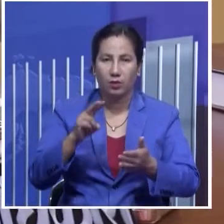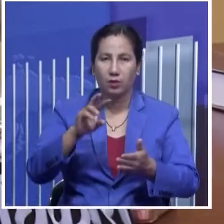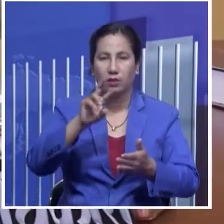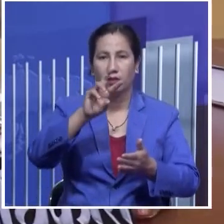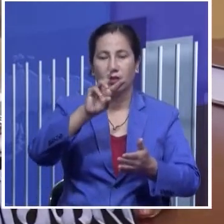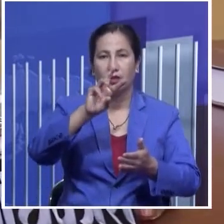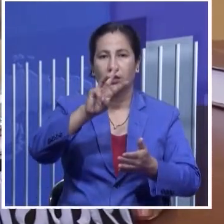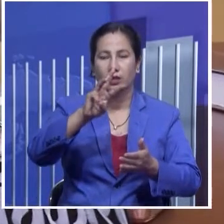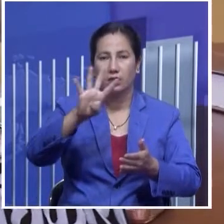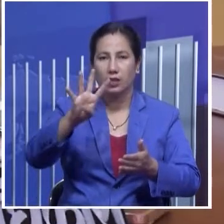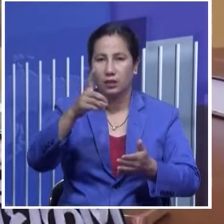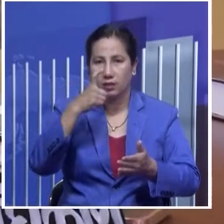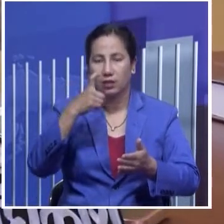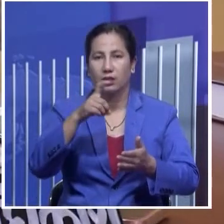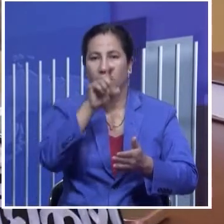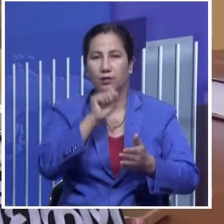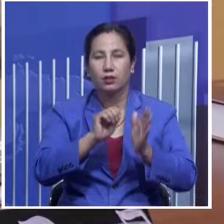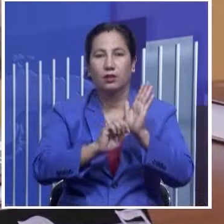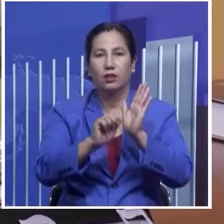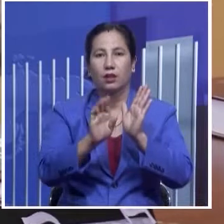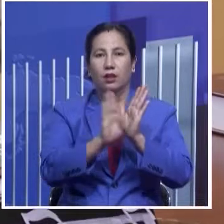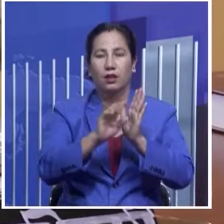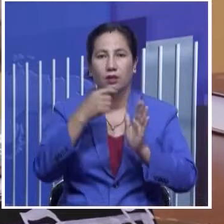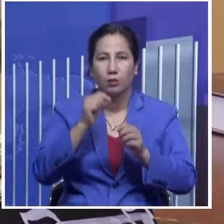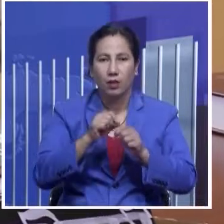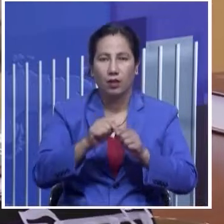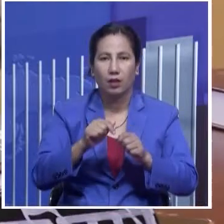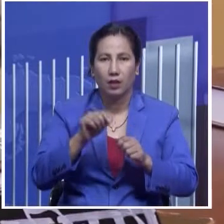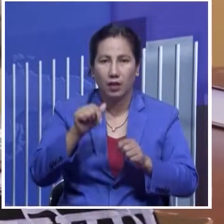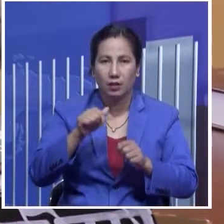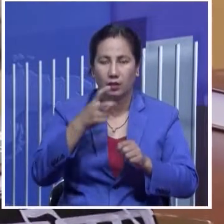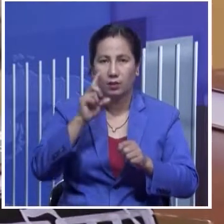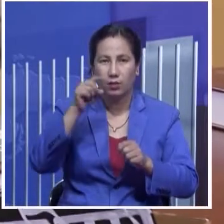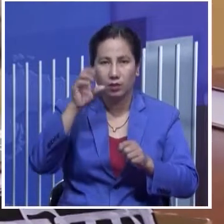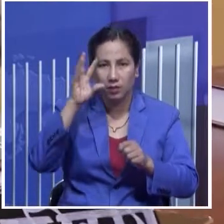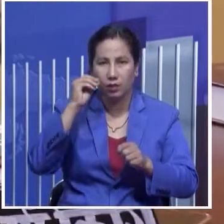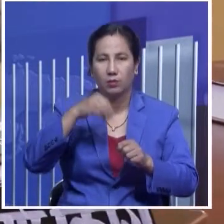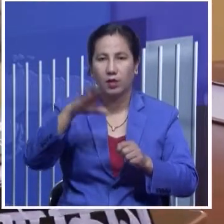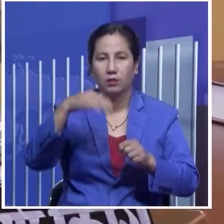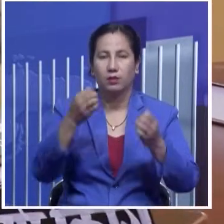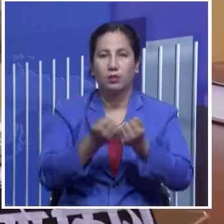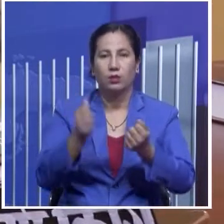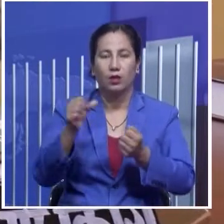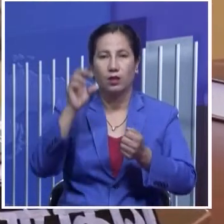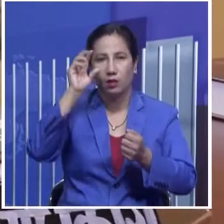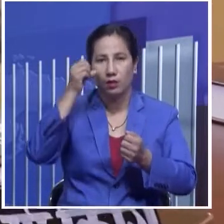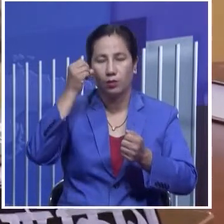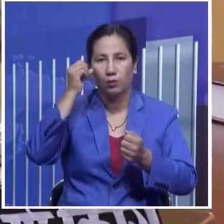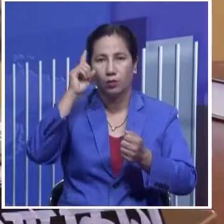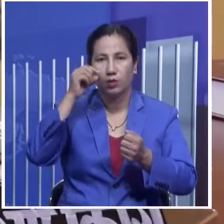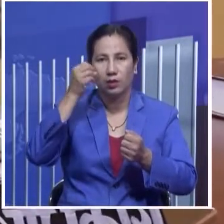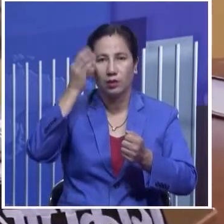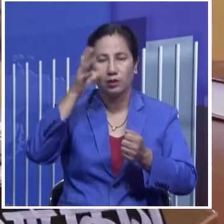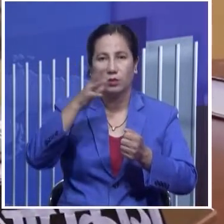वर्ष अगाडि हामीलाई चाहिँ अब उताबाट बनाइदिएको पुल त्यो अहिले आजदेखि भोलि साँझसम्म चाहिँ आगमन रोक्ने र उहाँहरूले भोलि दिनभरिमा त्यो पुललाई